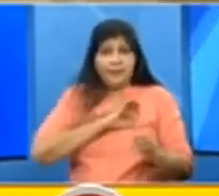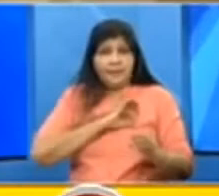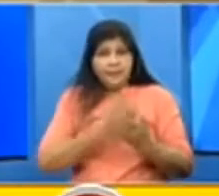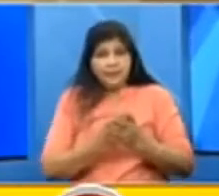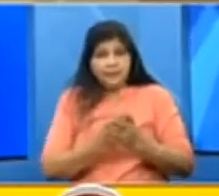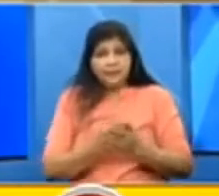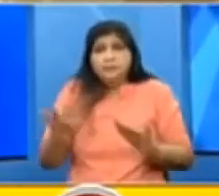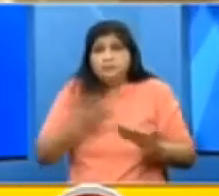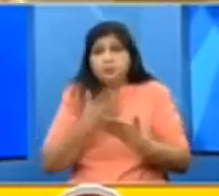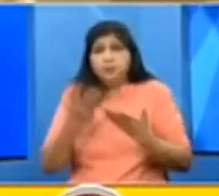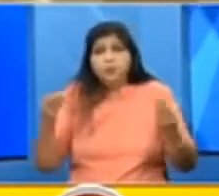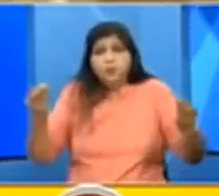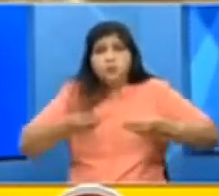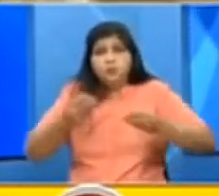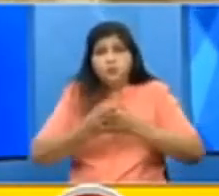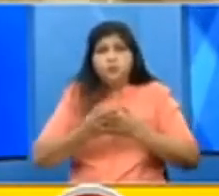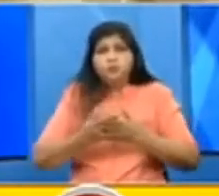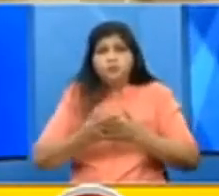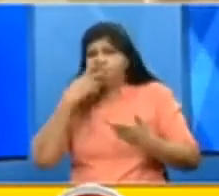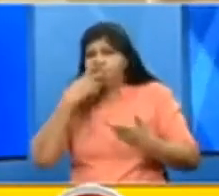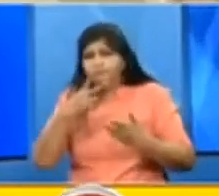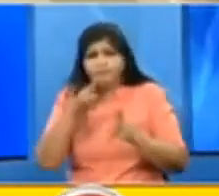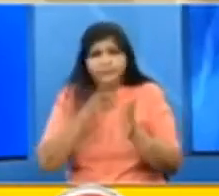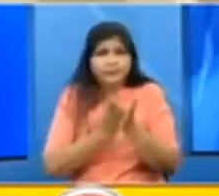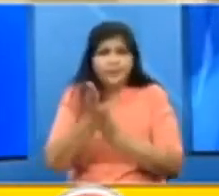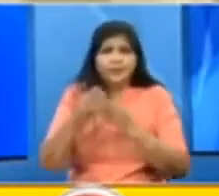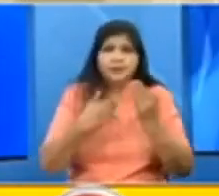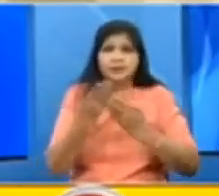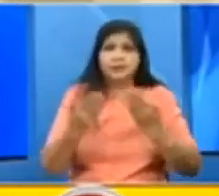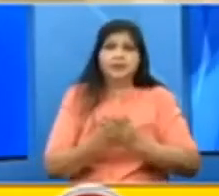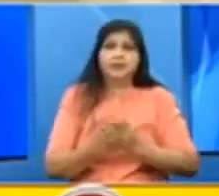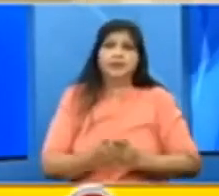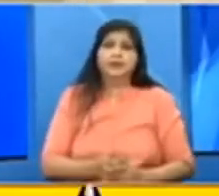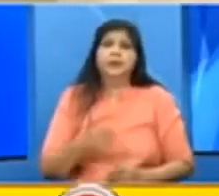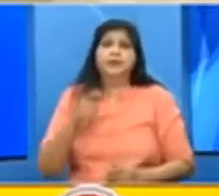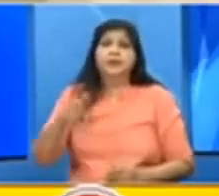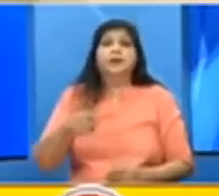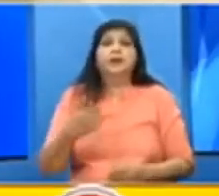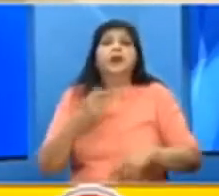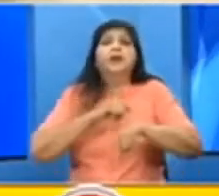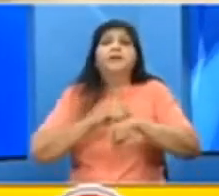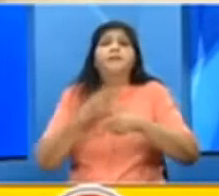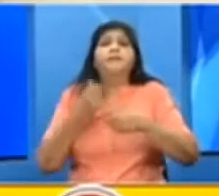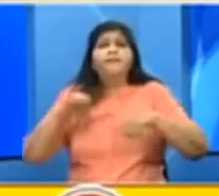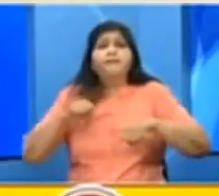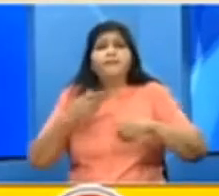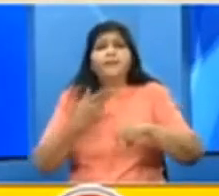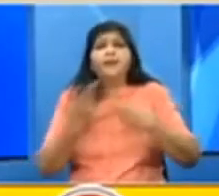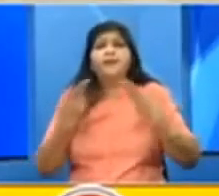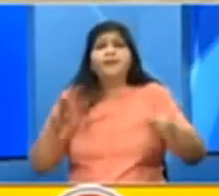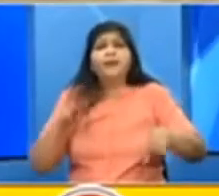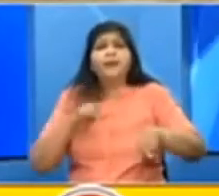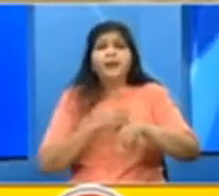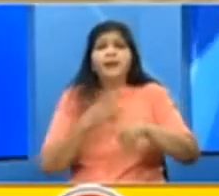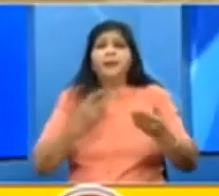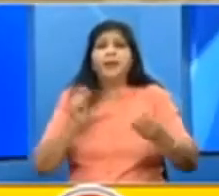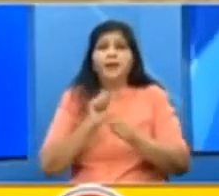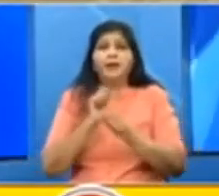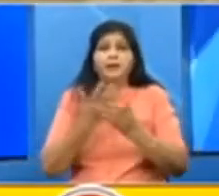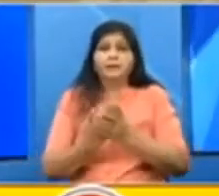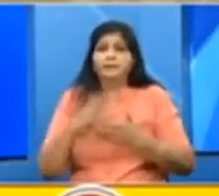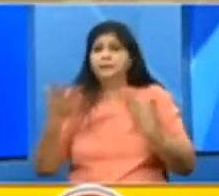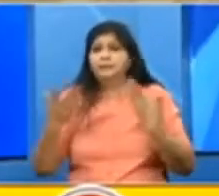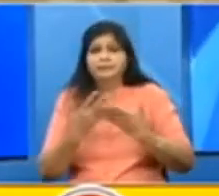तो बहुत सी नई नई चीजें भी आप दे सकते हैं। जी सर। अच्छा उस्मान, आप खाली समय में क्या करते हैं? खाली समय में सर कुछ ना